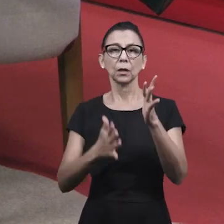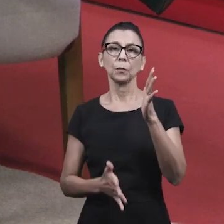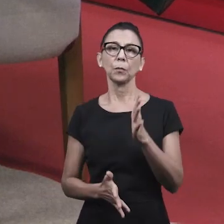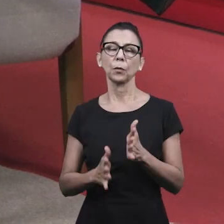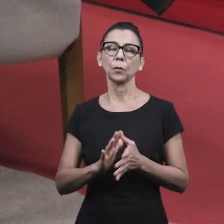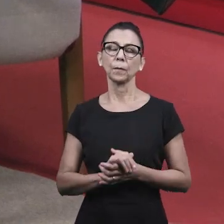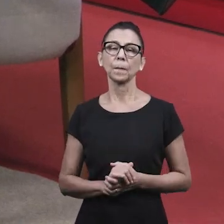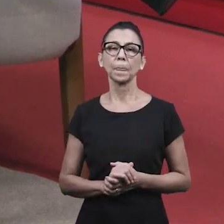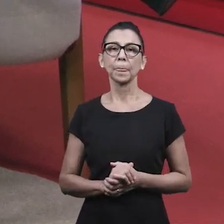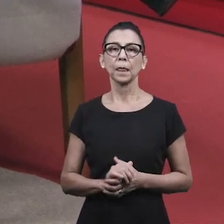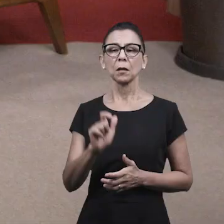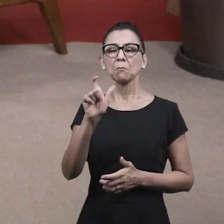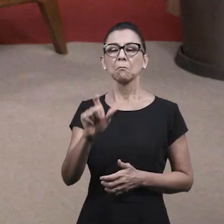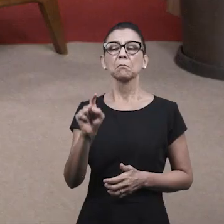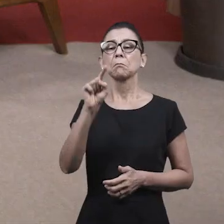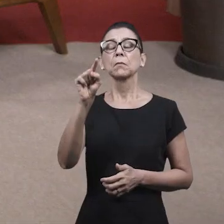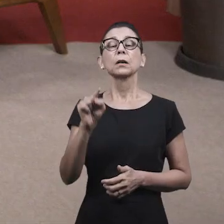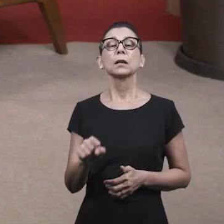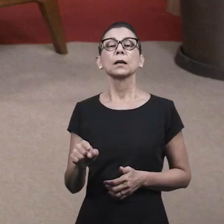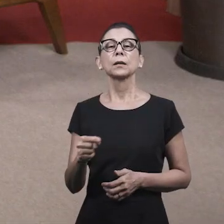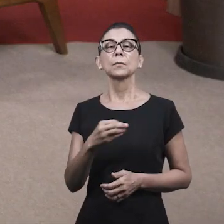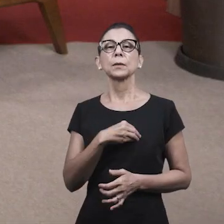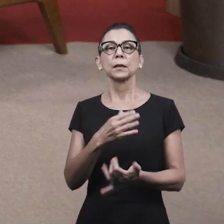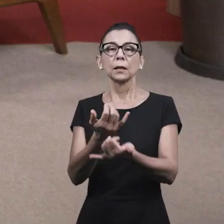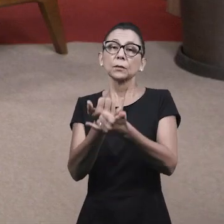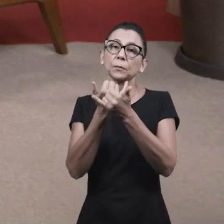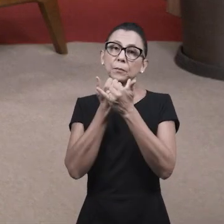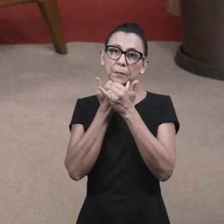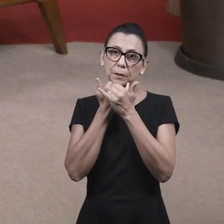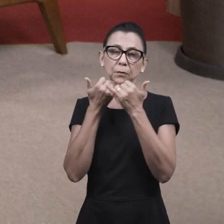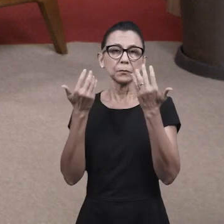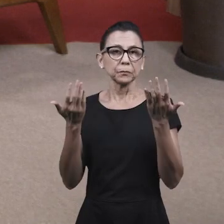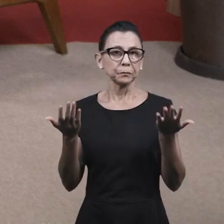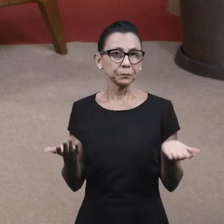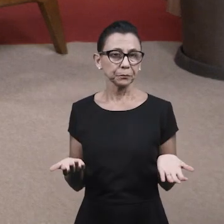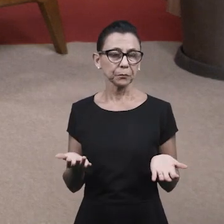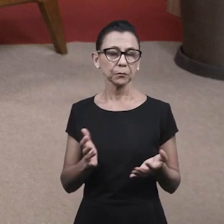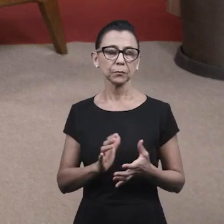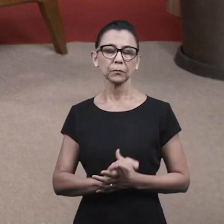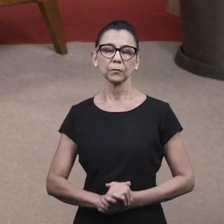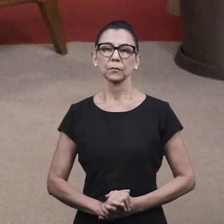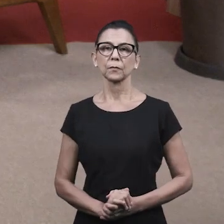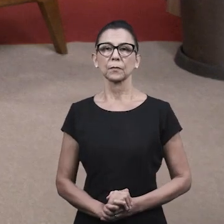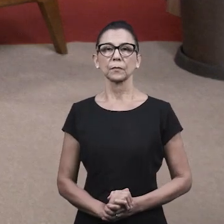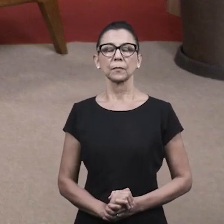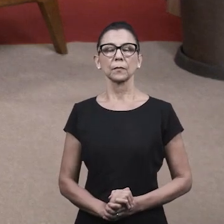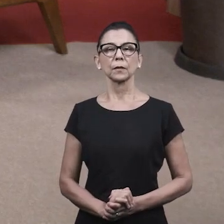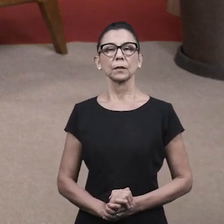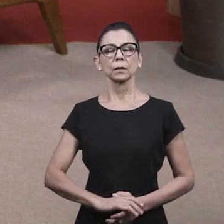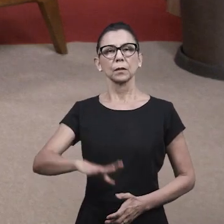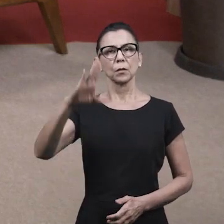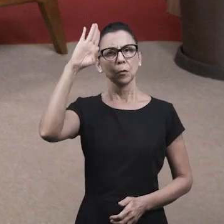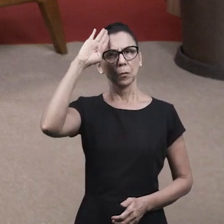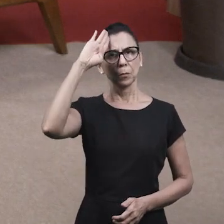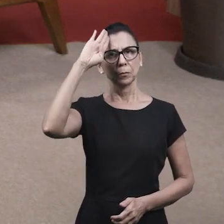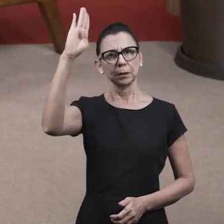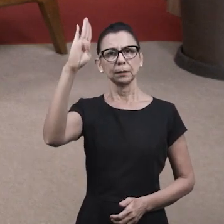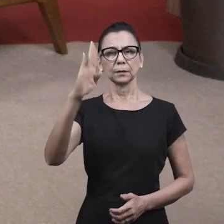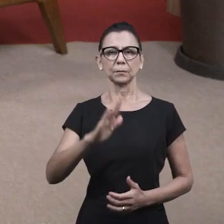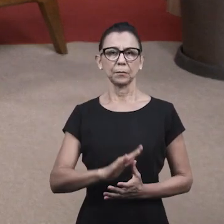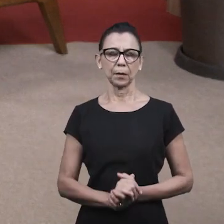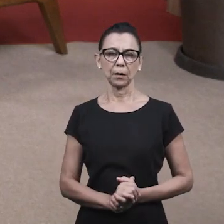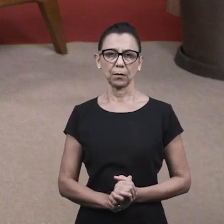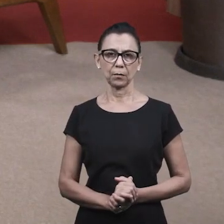parle, le verset de son esprit. Donc, qui est celui qui nous pardonne les péchés? C'est Jésus. Donc,